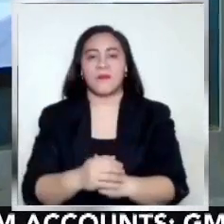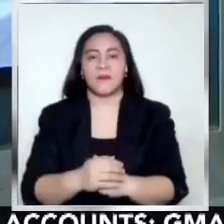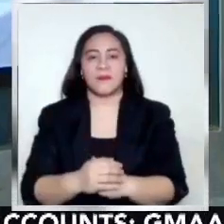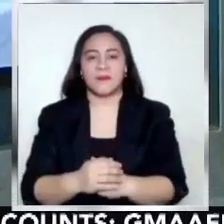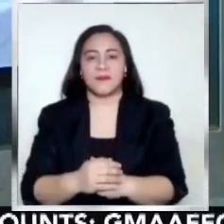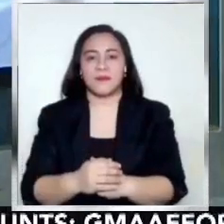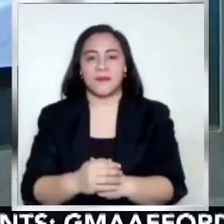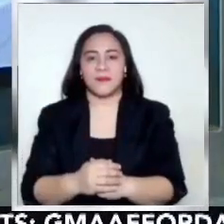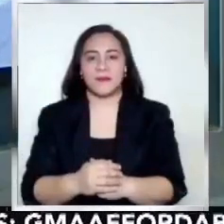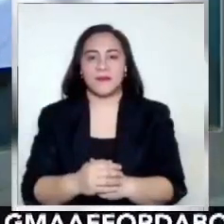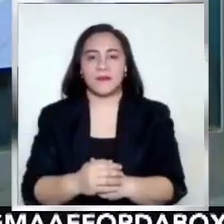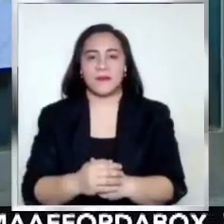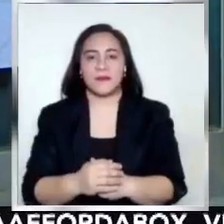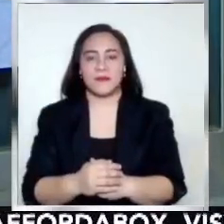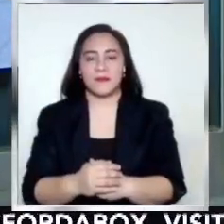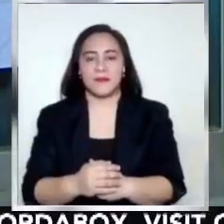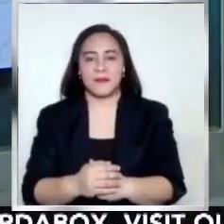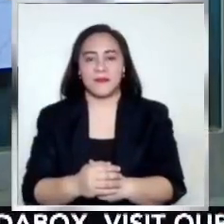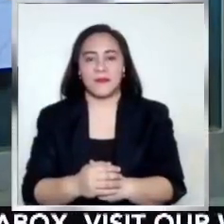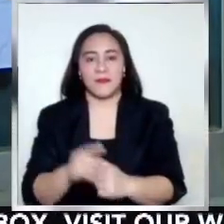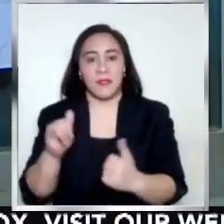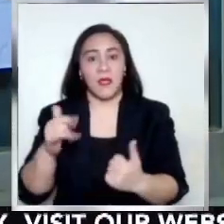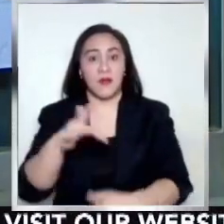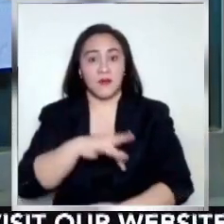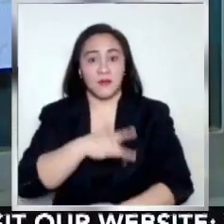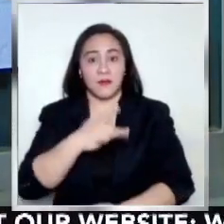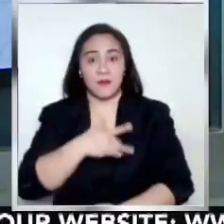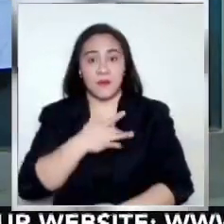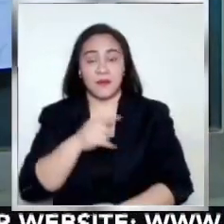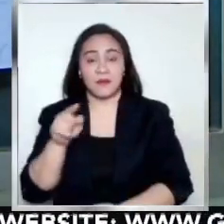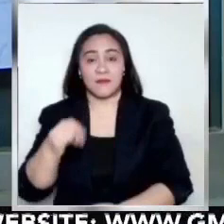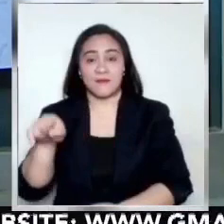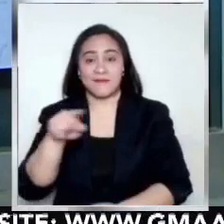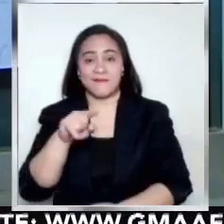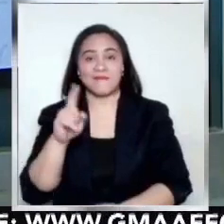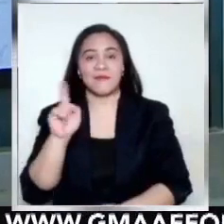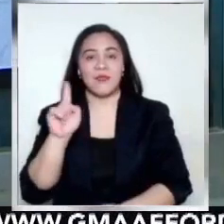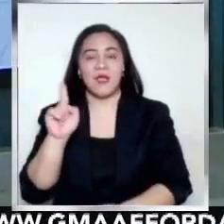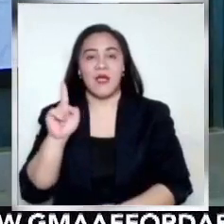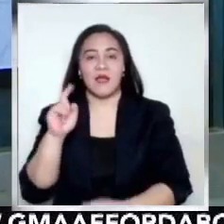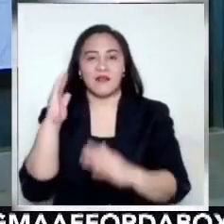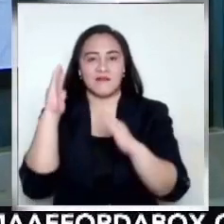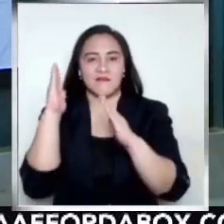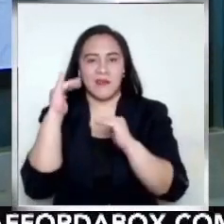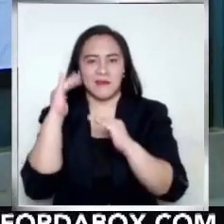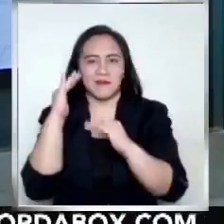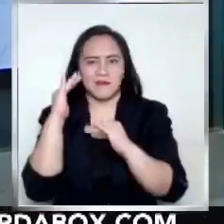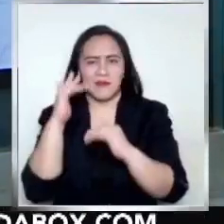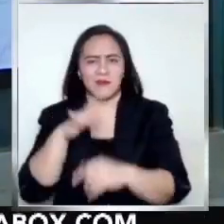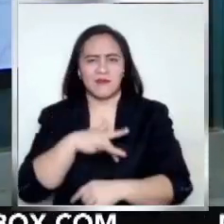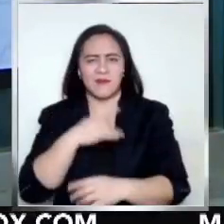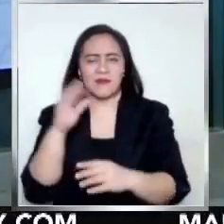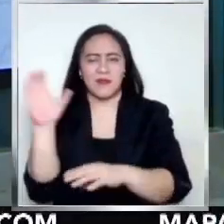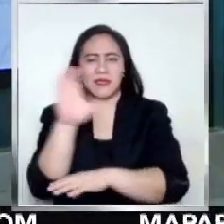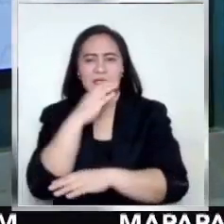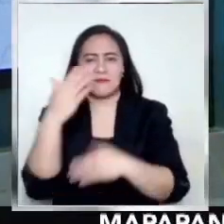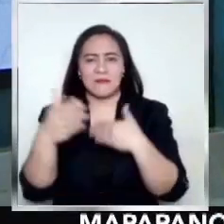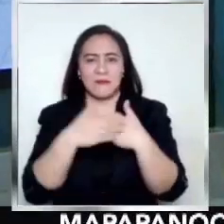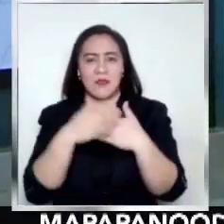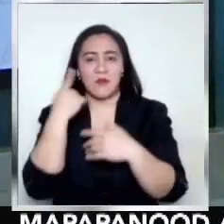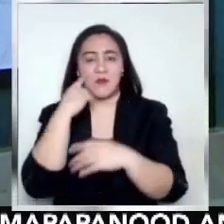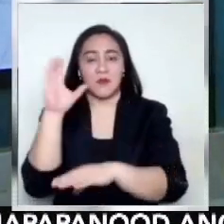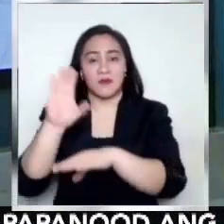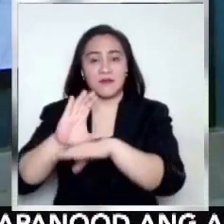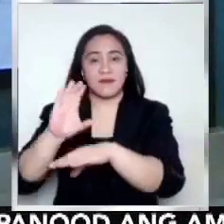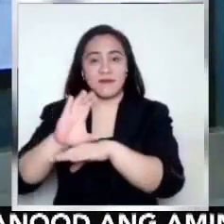Mas dama na ang Pasko dahil simula na ang mga anticipated simbang gabi. E kamusta naman ay patutupad na